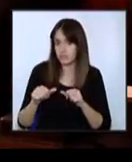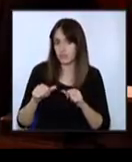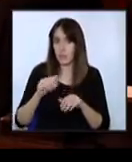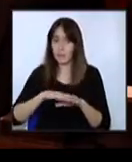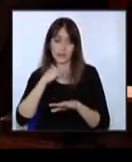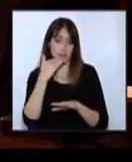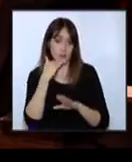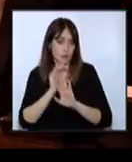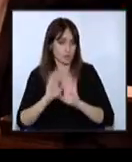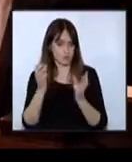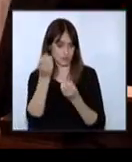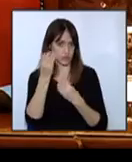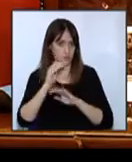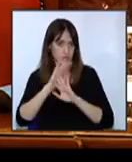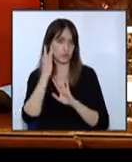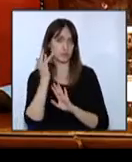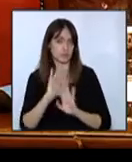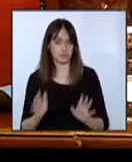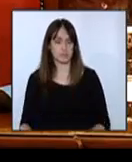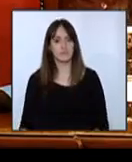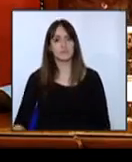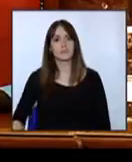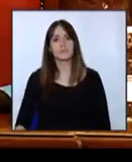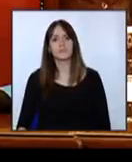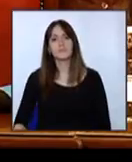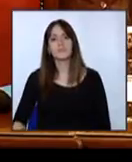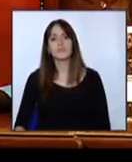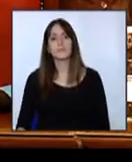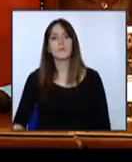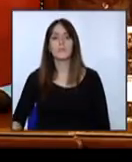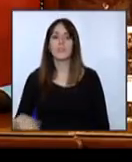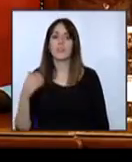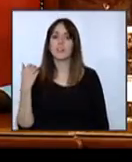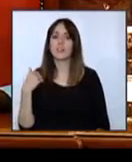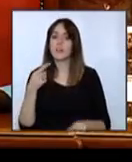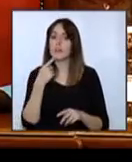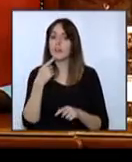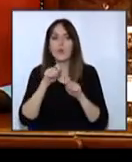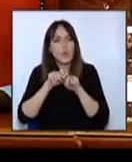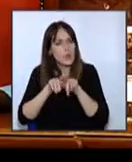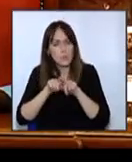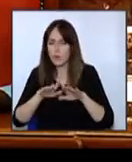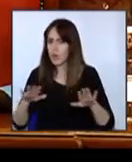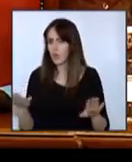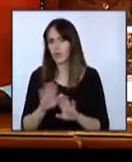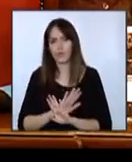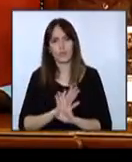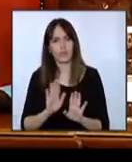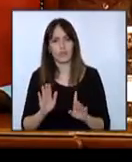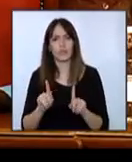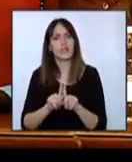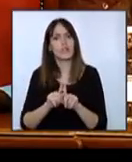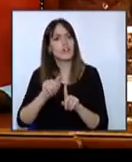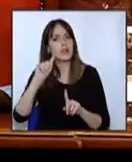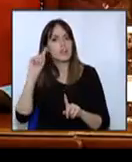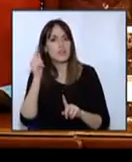saber-ho solament, Moltes gràcies. Doncs, tal com es va dir en un principi, és un pur rumor. El que va sortir era